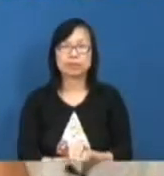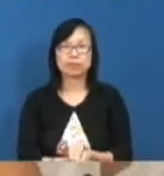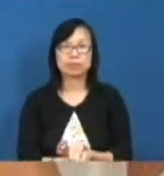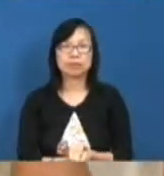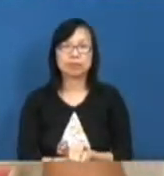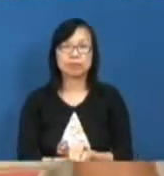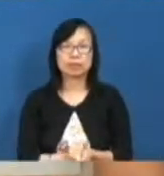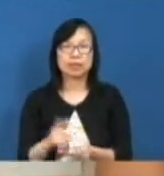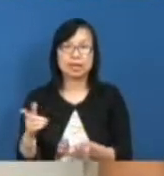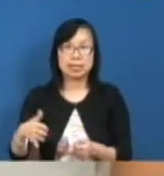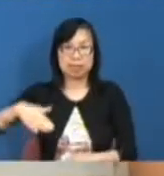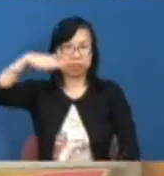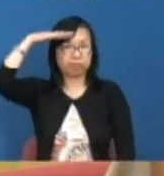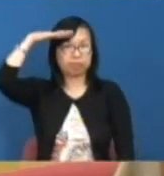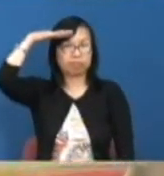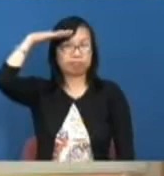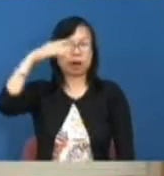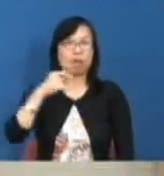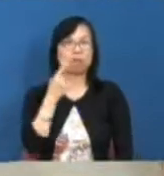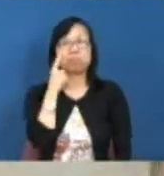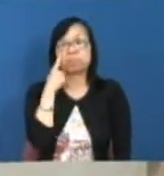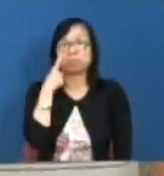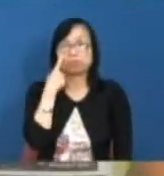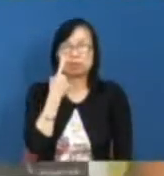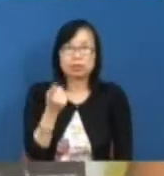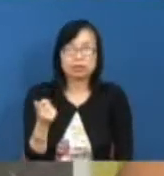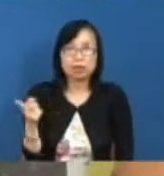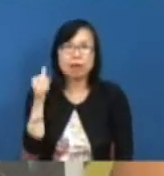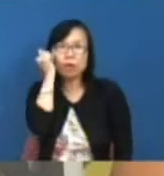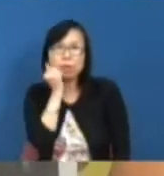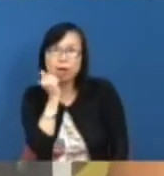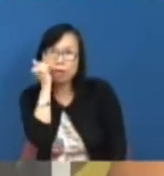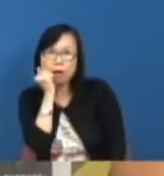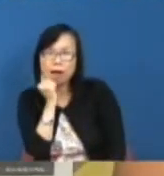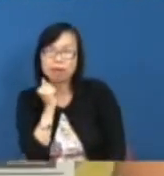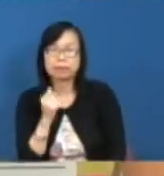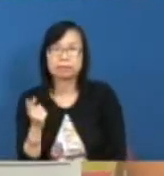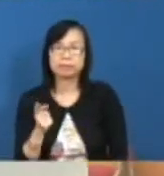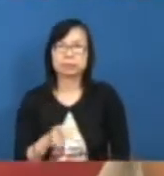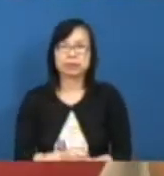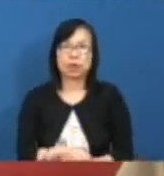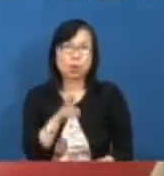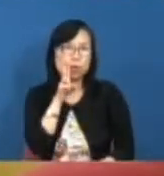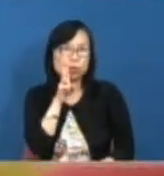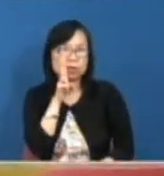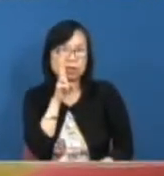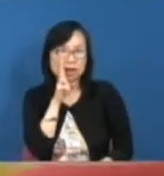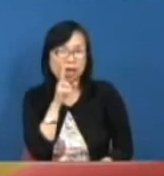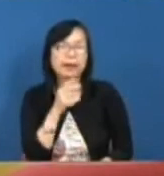呢一位嗱，呢個就係警察嚟嘅，我啊睇唔到啊。呢位老人家咧就似乎係受害者